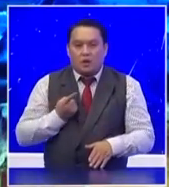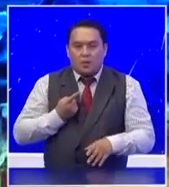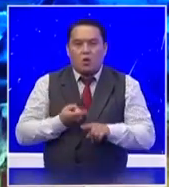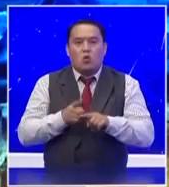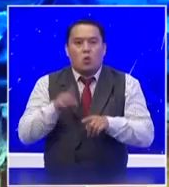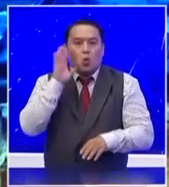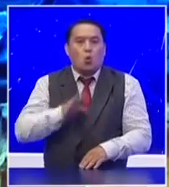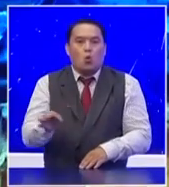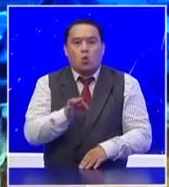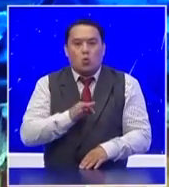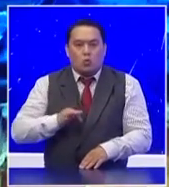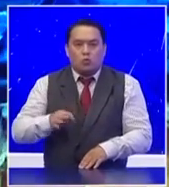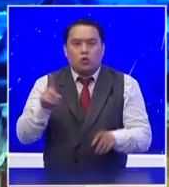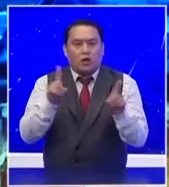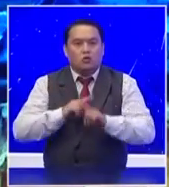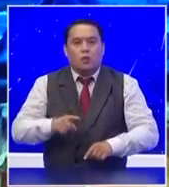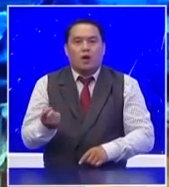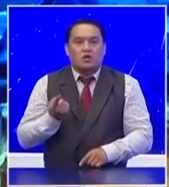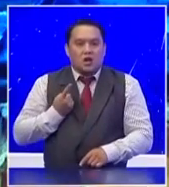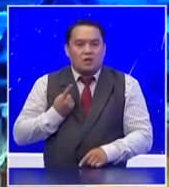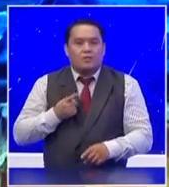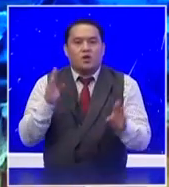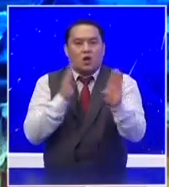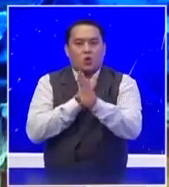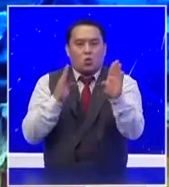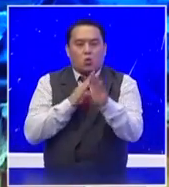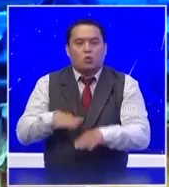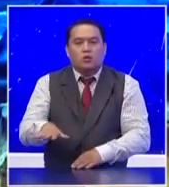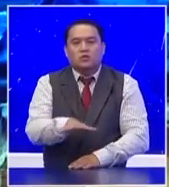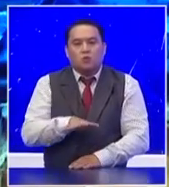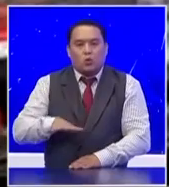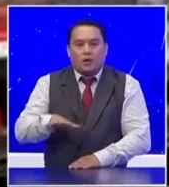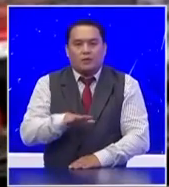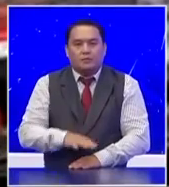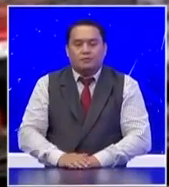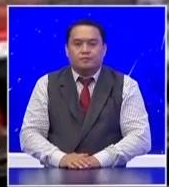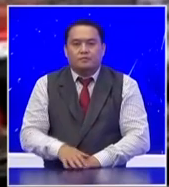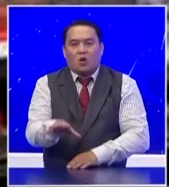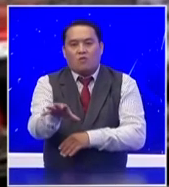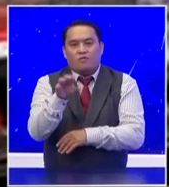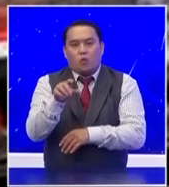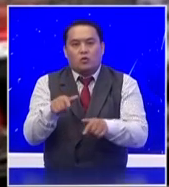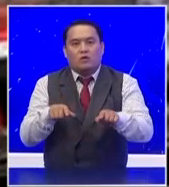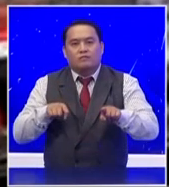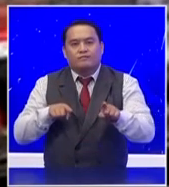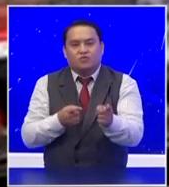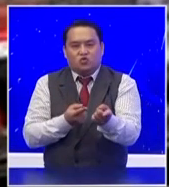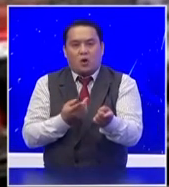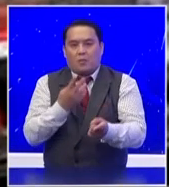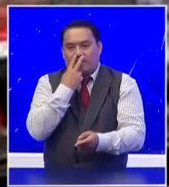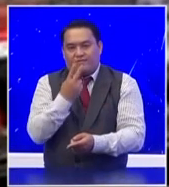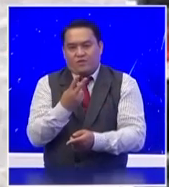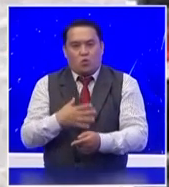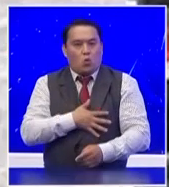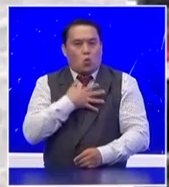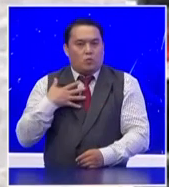ждать. Теперь озеро Кубейтуз станет особо охраняемой природной зоной. Фото внедорожника в розовом озере вызвало шквал эмоций